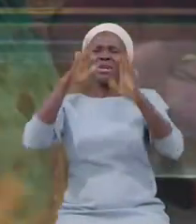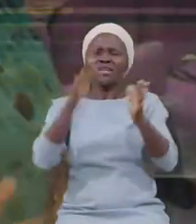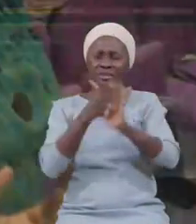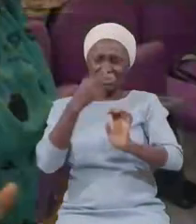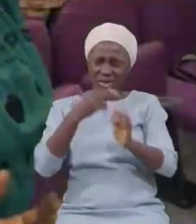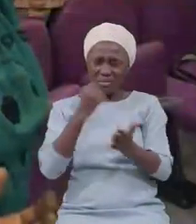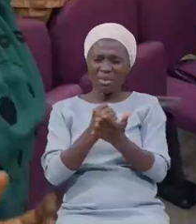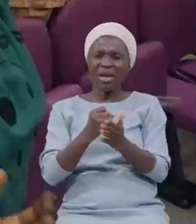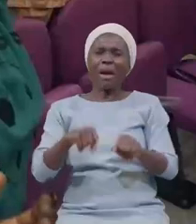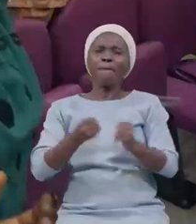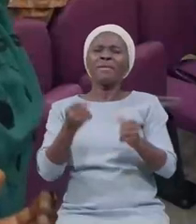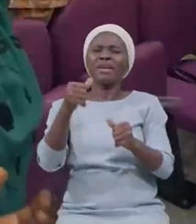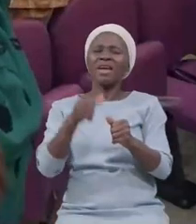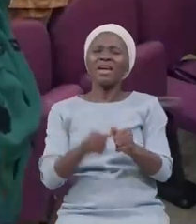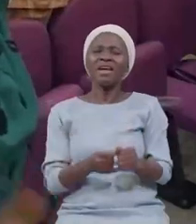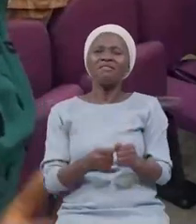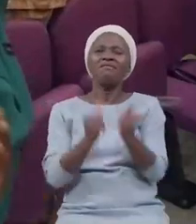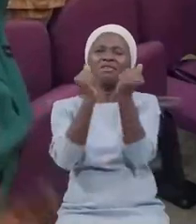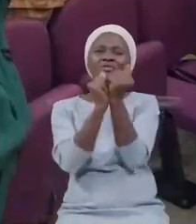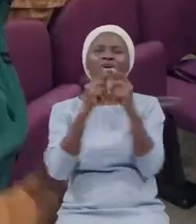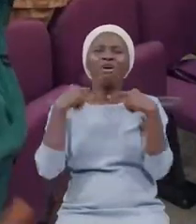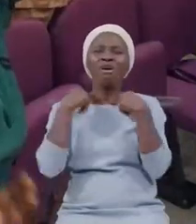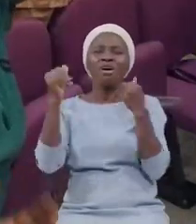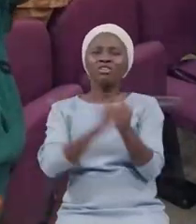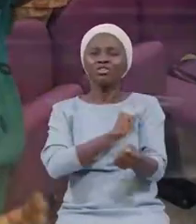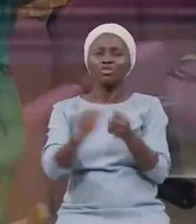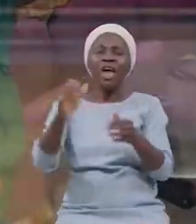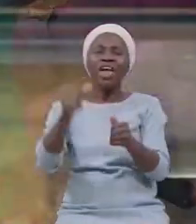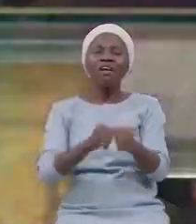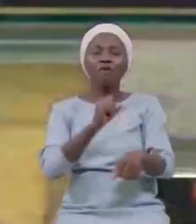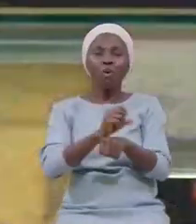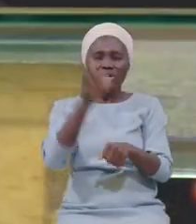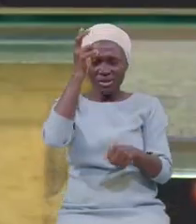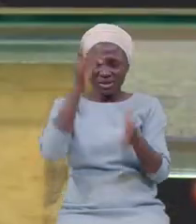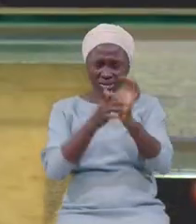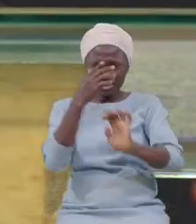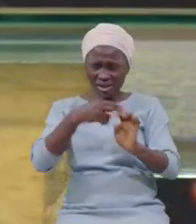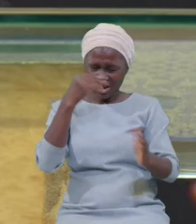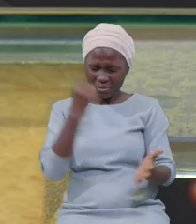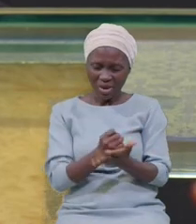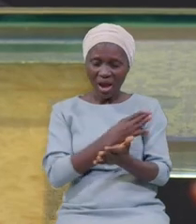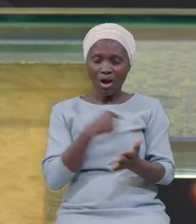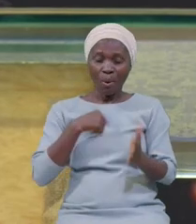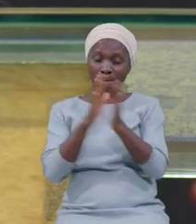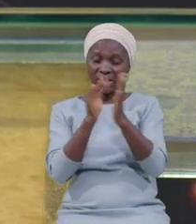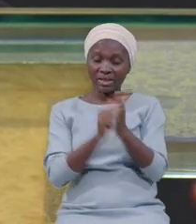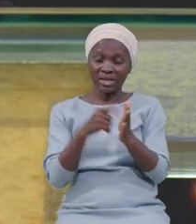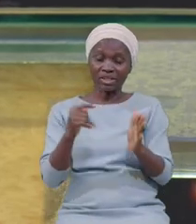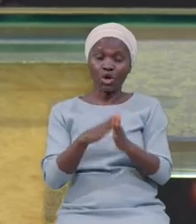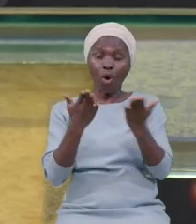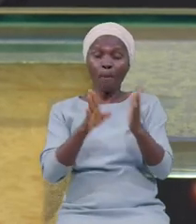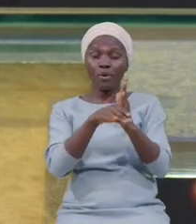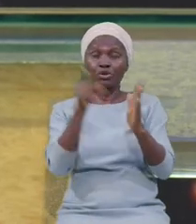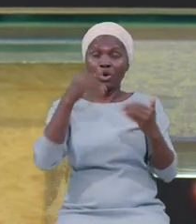joug. Détruis toute œuvre du diable. Nous prions, Seigneur, que les portes